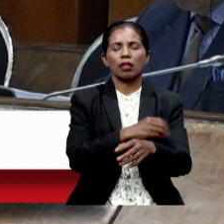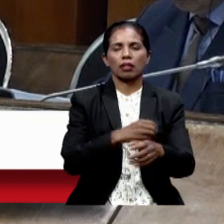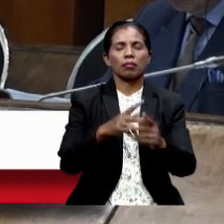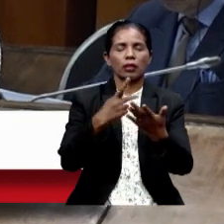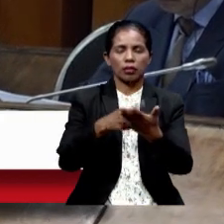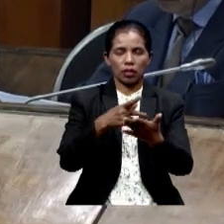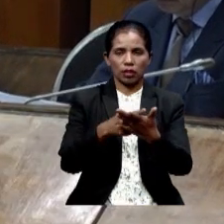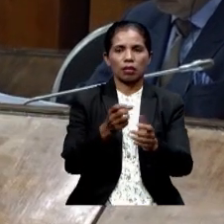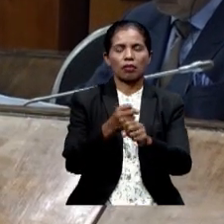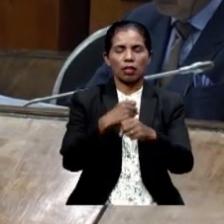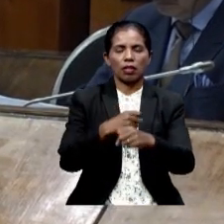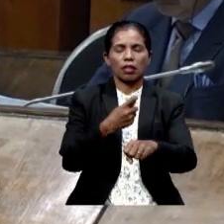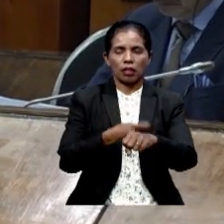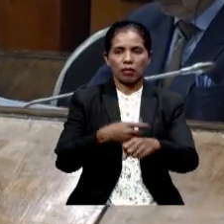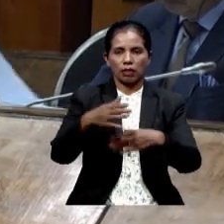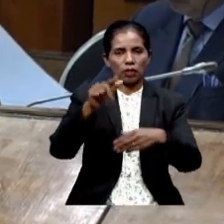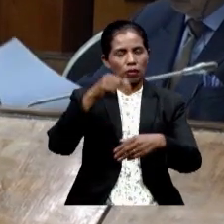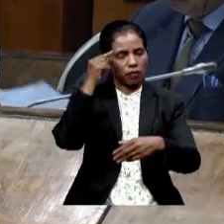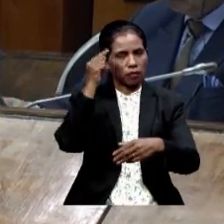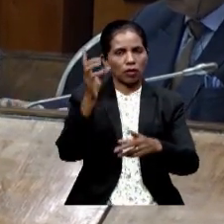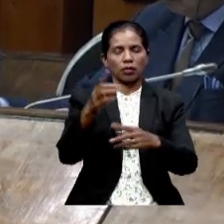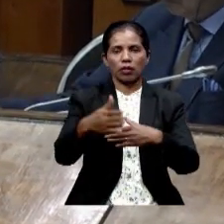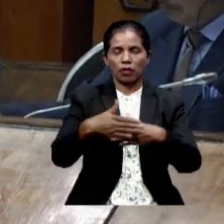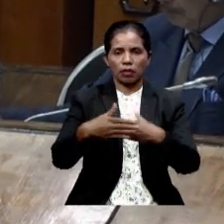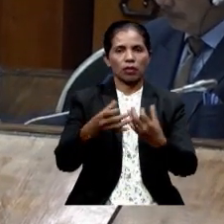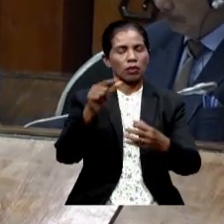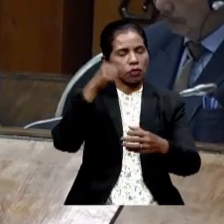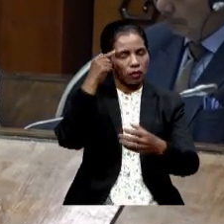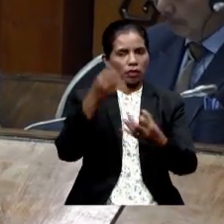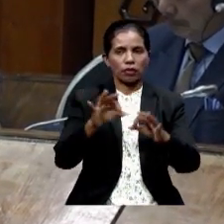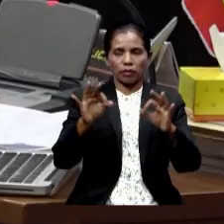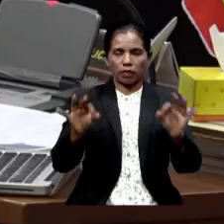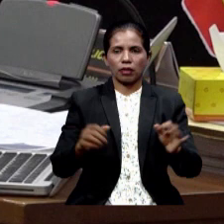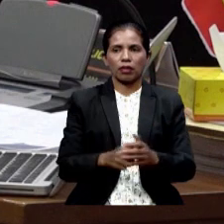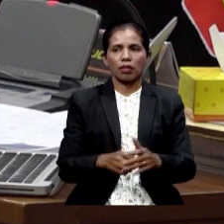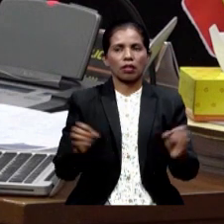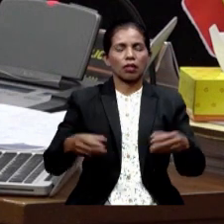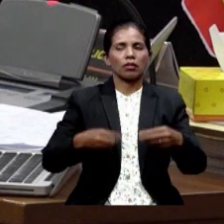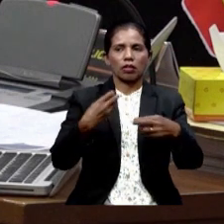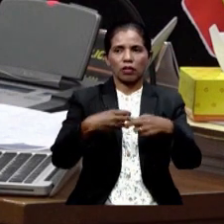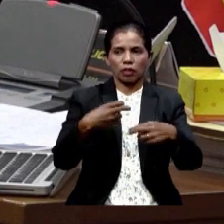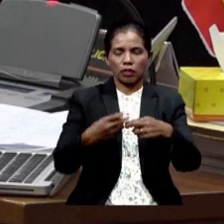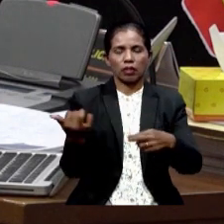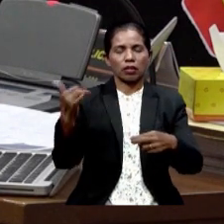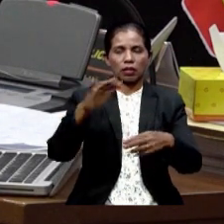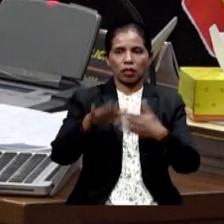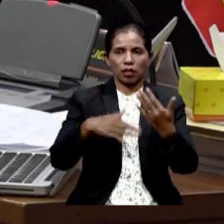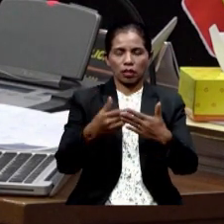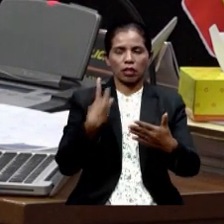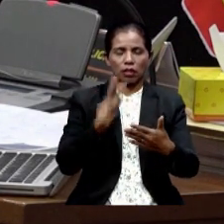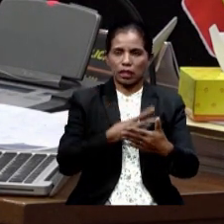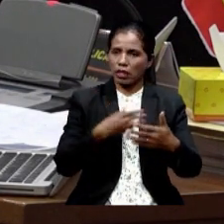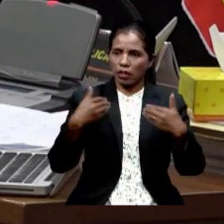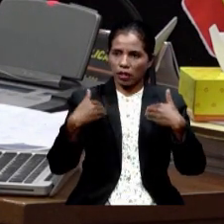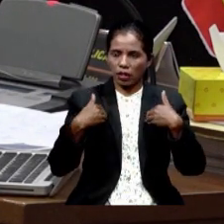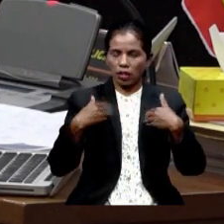iha tempo barak ne laran governo ne mandato atoto. Será que ida ne la prejudica contrato ser ne be maka ita iha ho